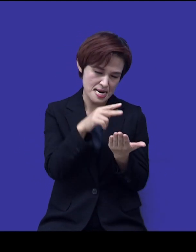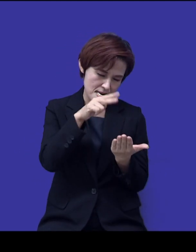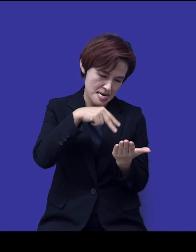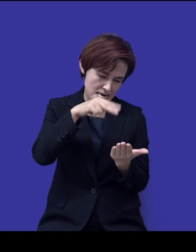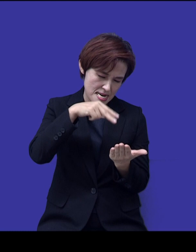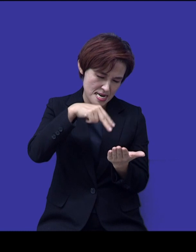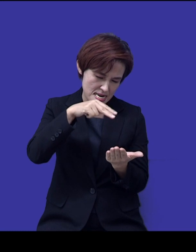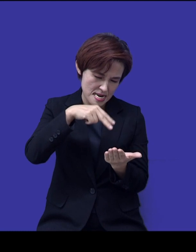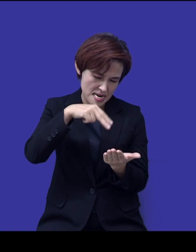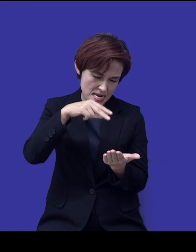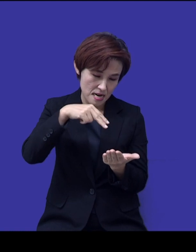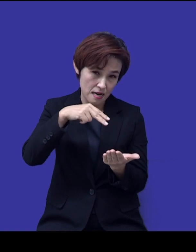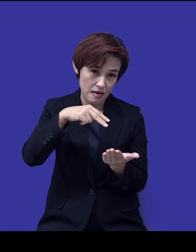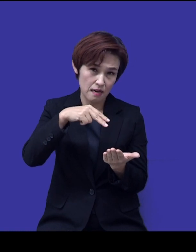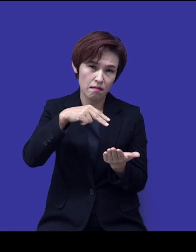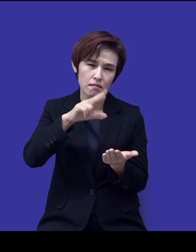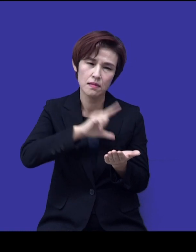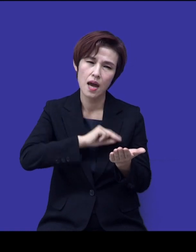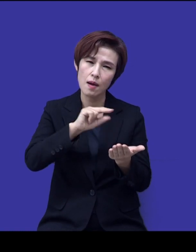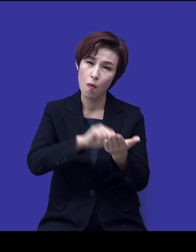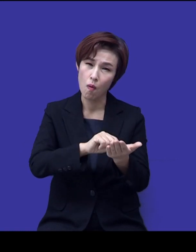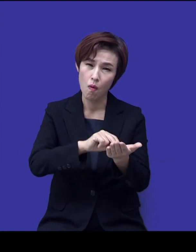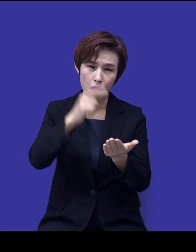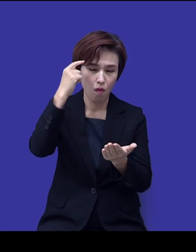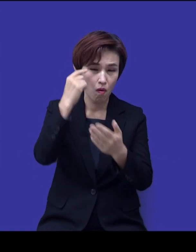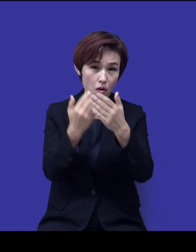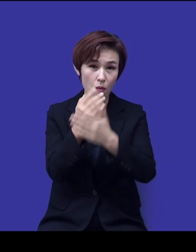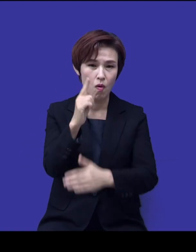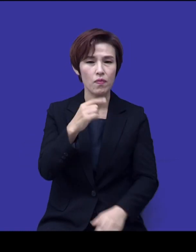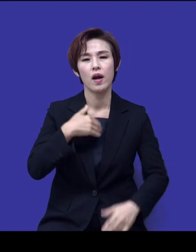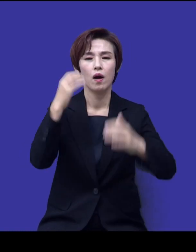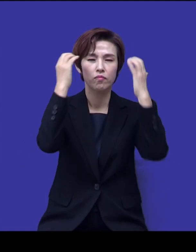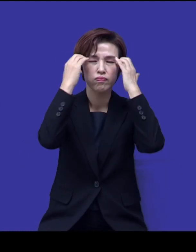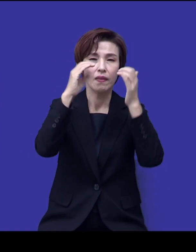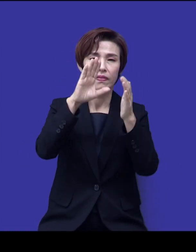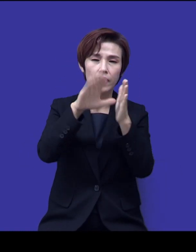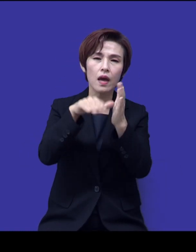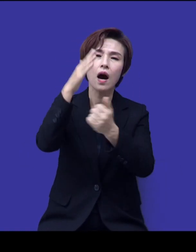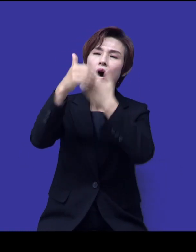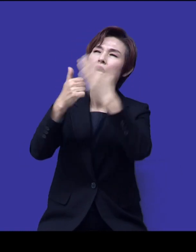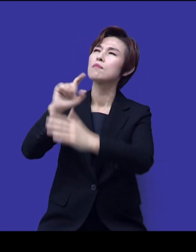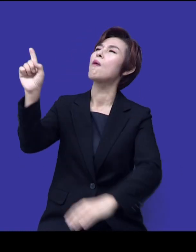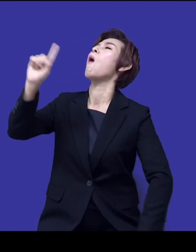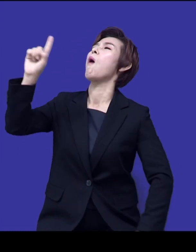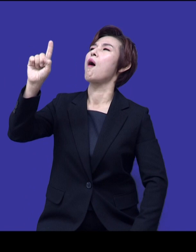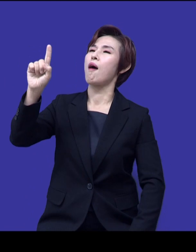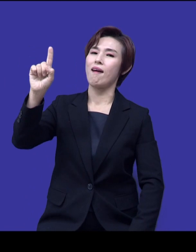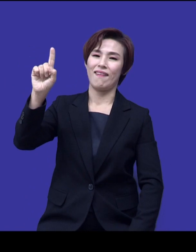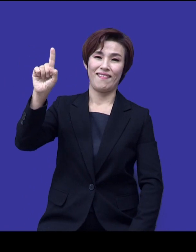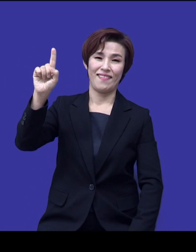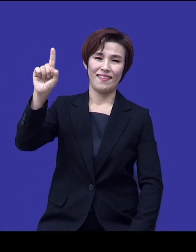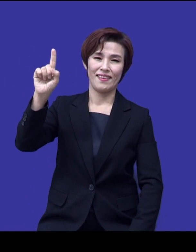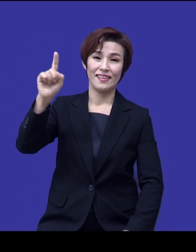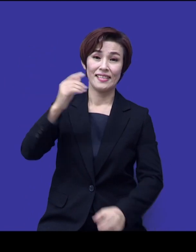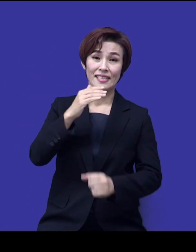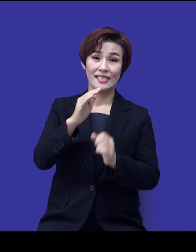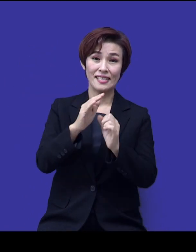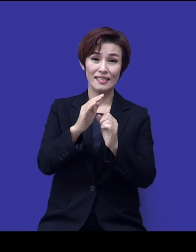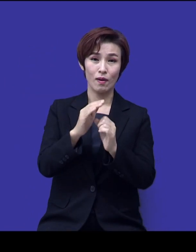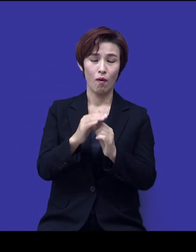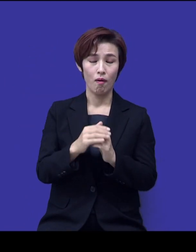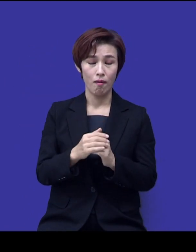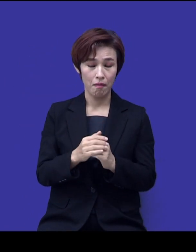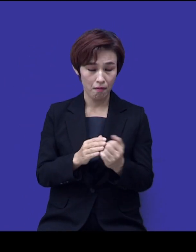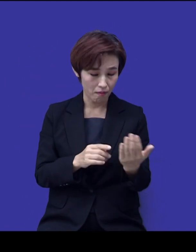네. 그 당시에 제목으로 기억나는 그런 게 있습니다. 네. 내가 고통받을 때 하나님은 무엇하고 계셨습니까? 네네네. 아, 제목이